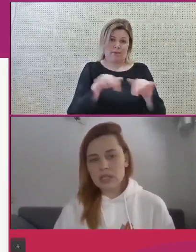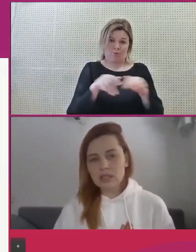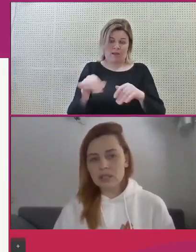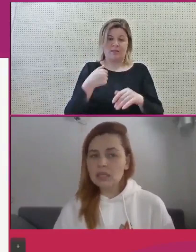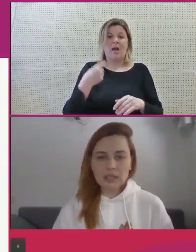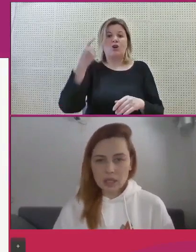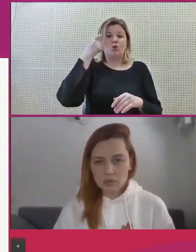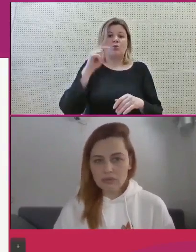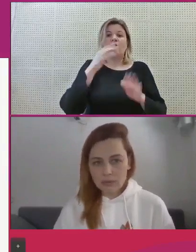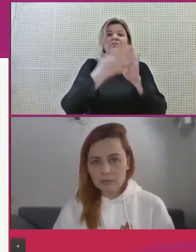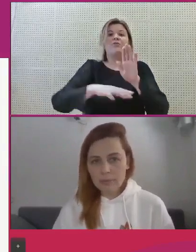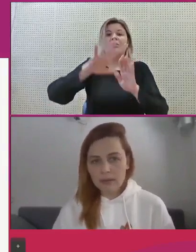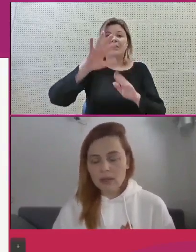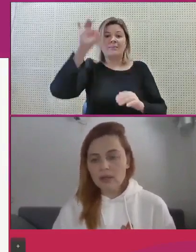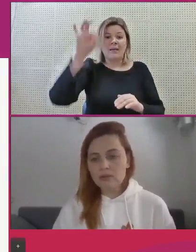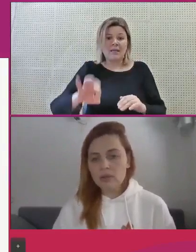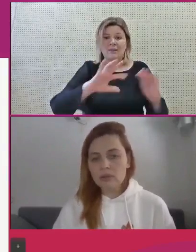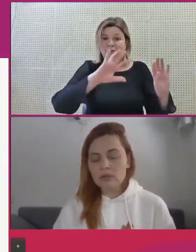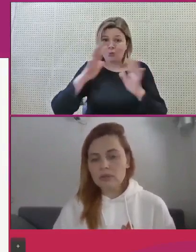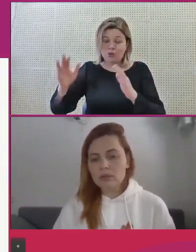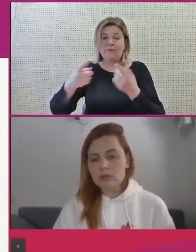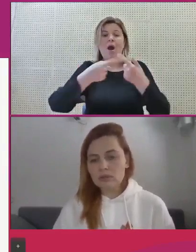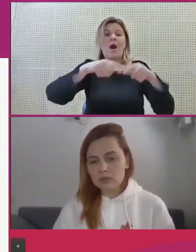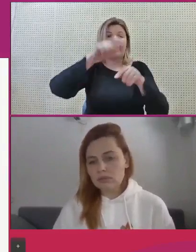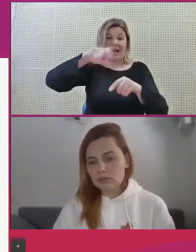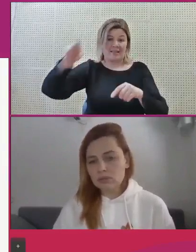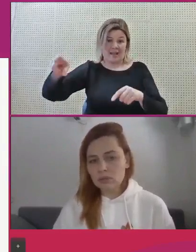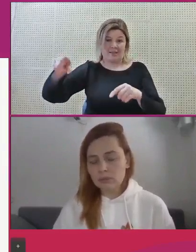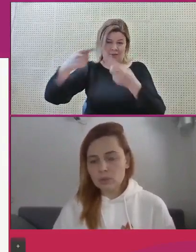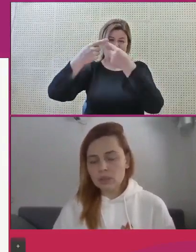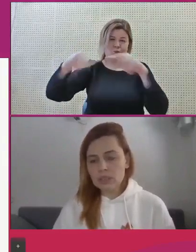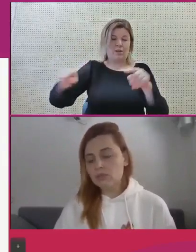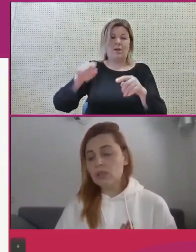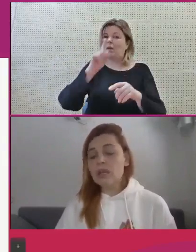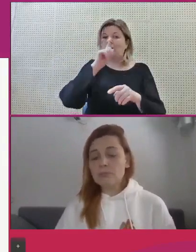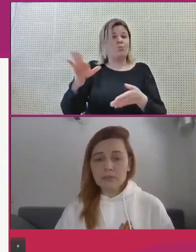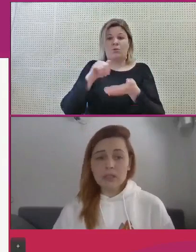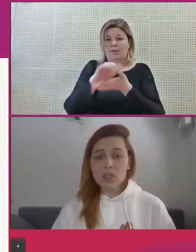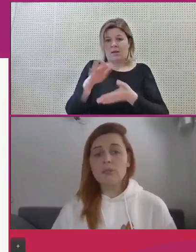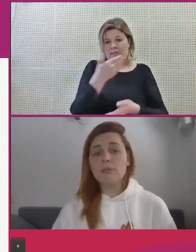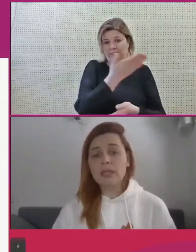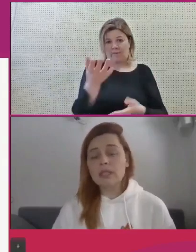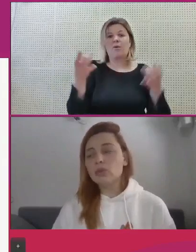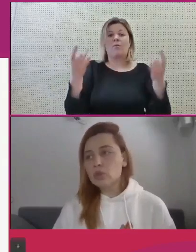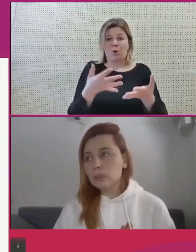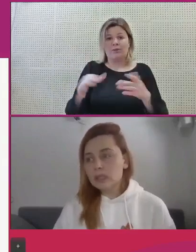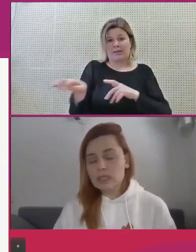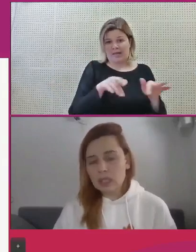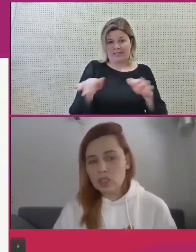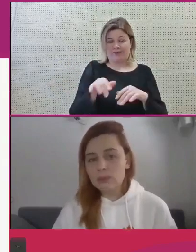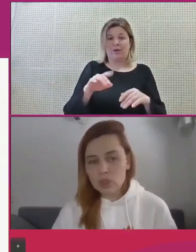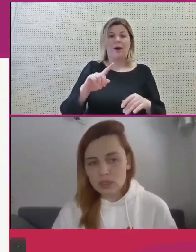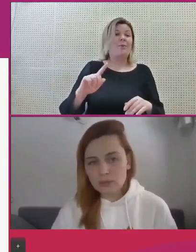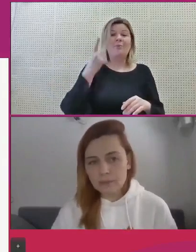случаев организаторы не откажут вам. Вот, ну, просто действуйте. Первые наши мероприятия тоже